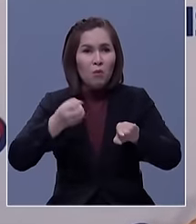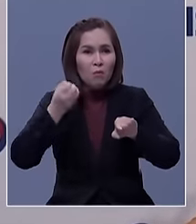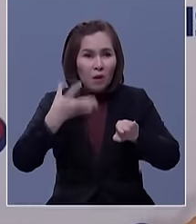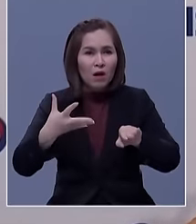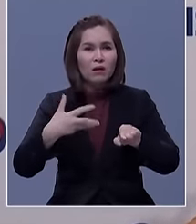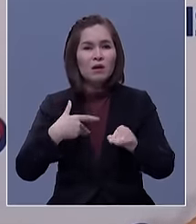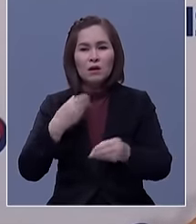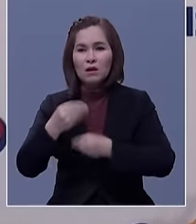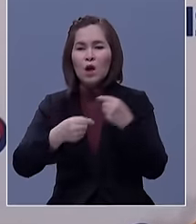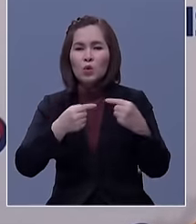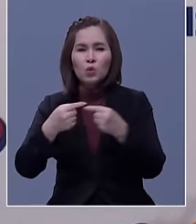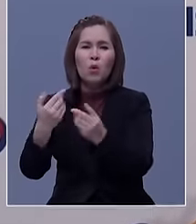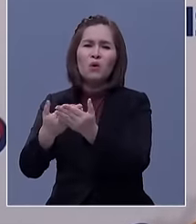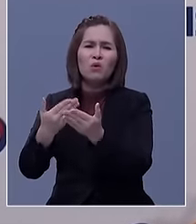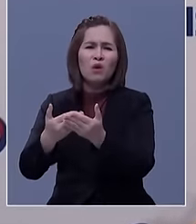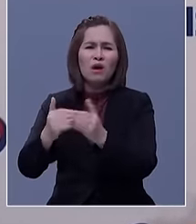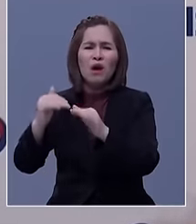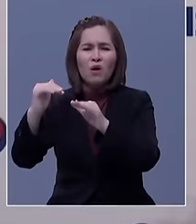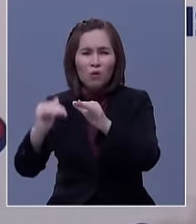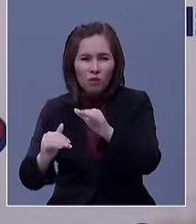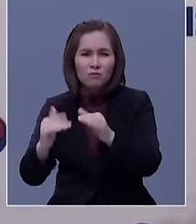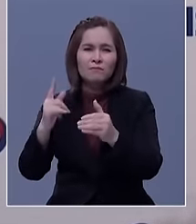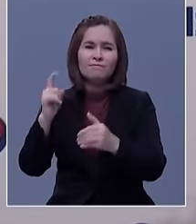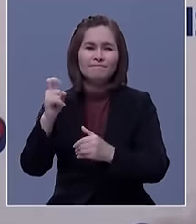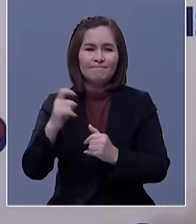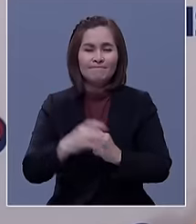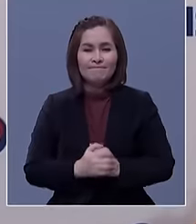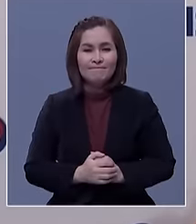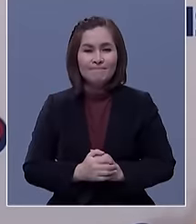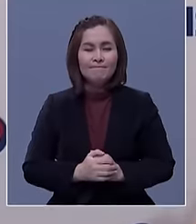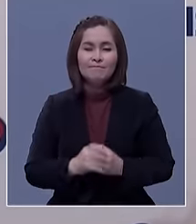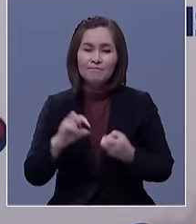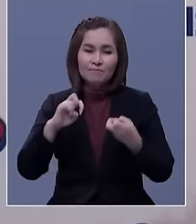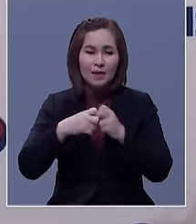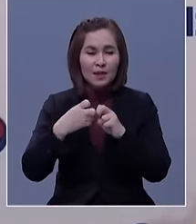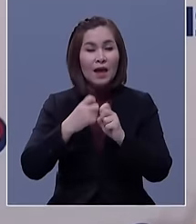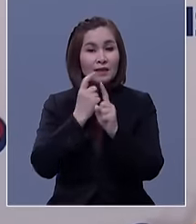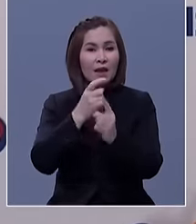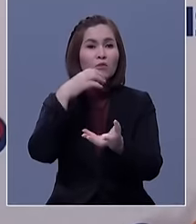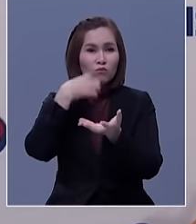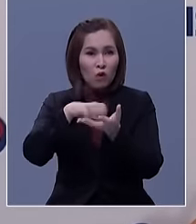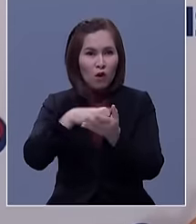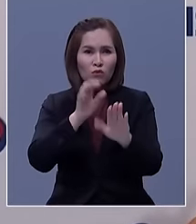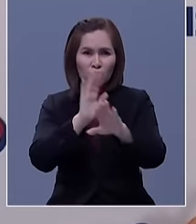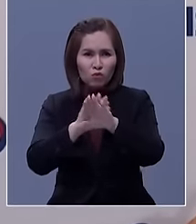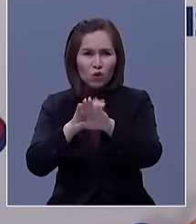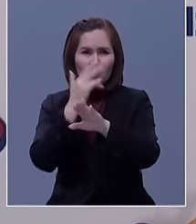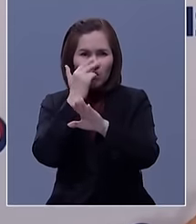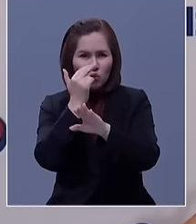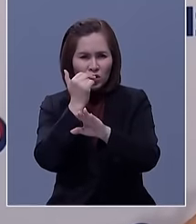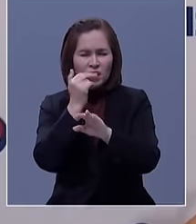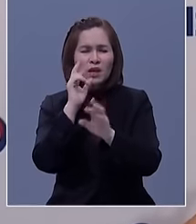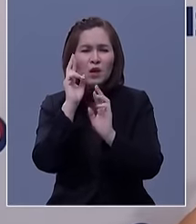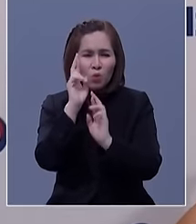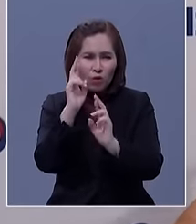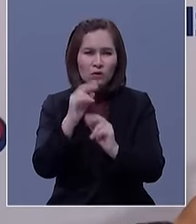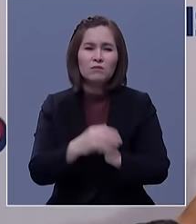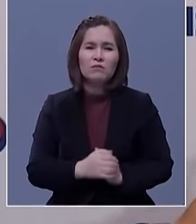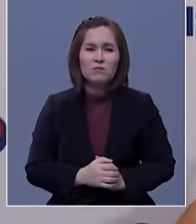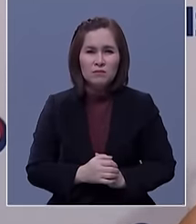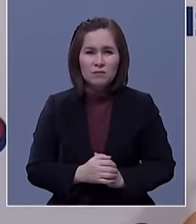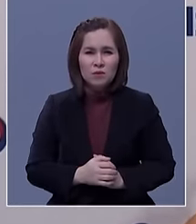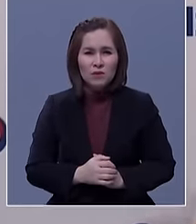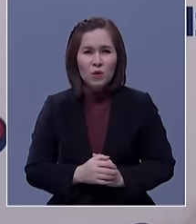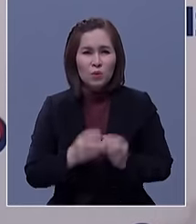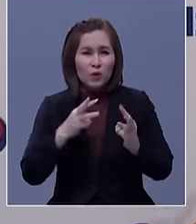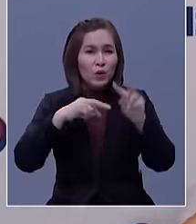ราคาขายต่อมือสองก็ตกลงมามากขึ้นนะครับเพราะฉะนั้นตรงนี้ก็เป็นปัจจัยที่เ่อต้องระมัดระวังนะครับในเชิงของการดูแล